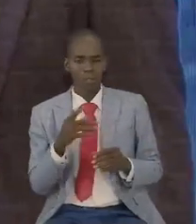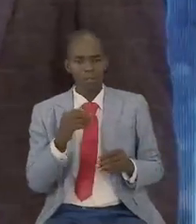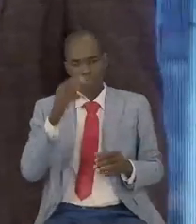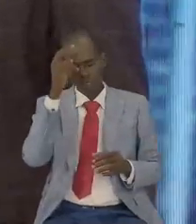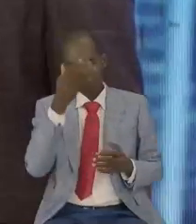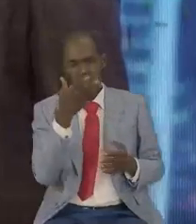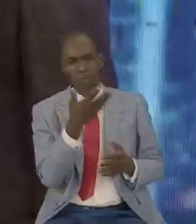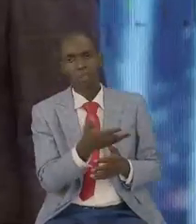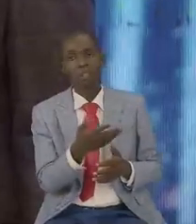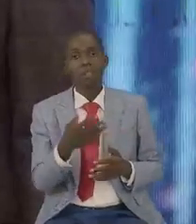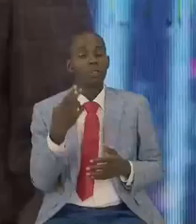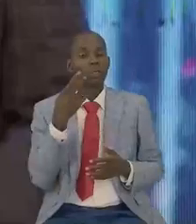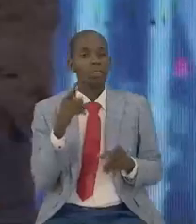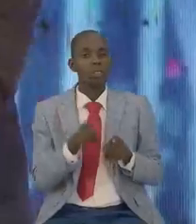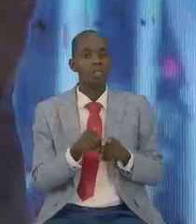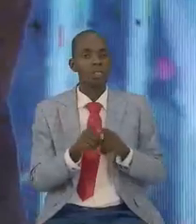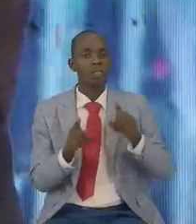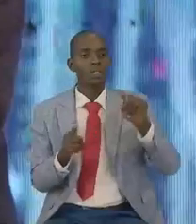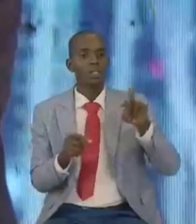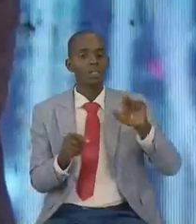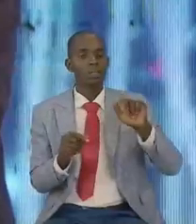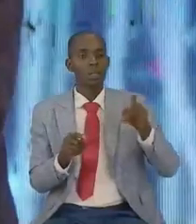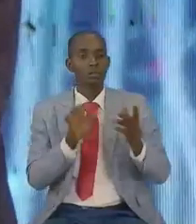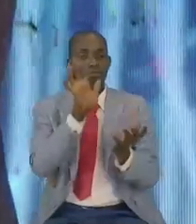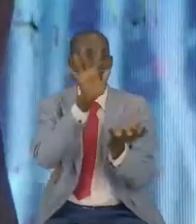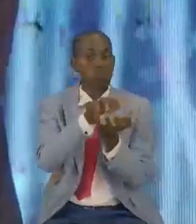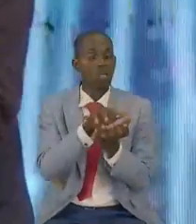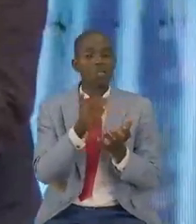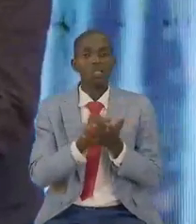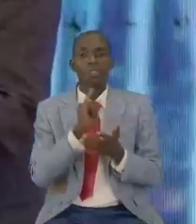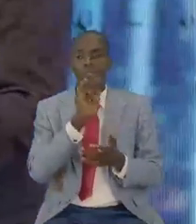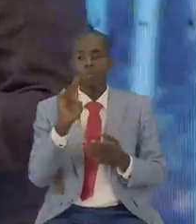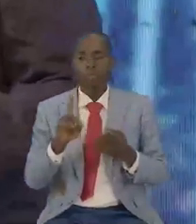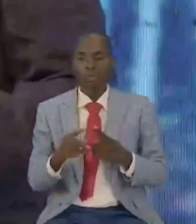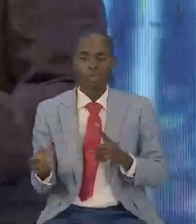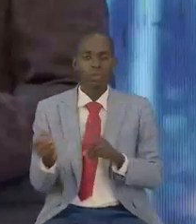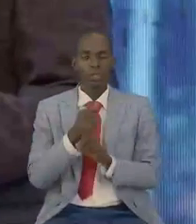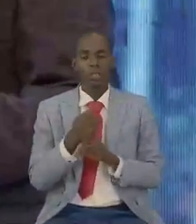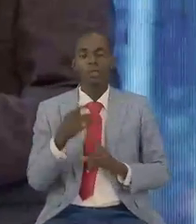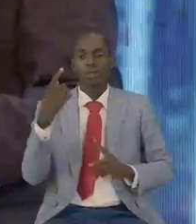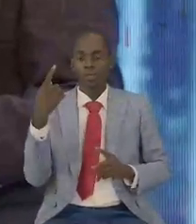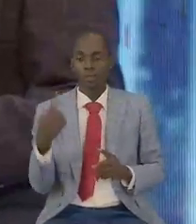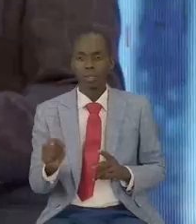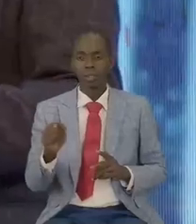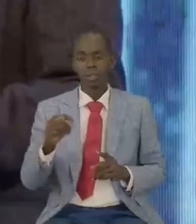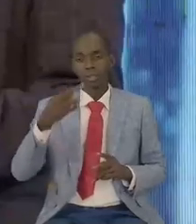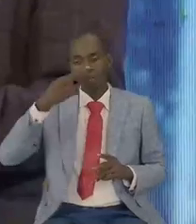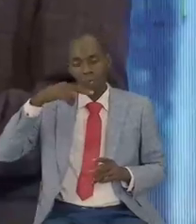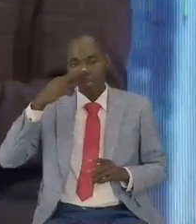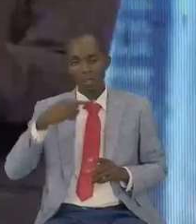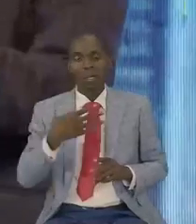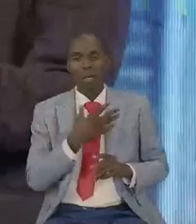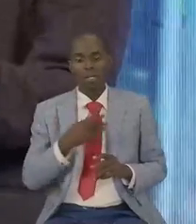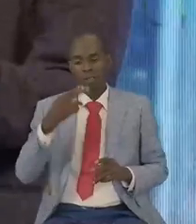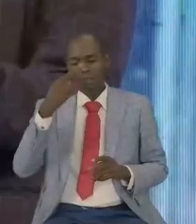voyez? Il y a l'animal là-bas. Le lapin ne voit pas qu'il y a un danger. Ce qu'il voit, c'est ce que le